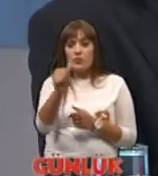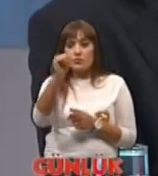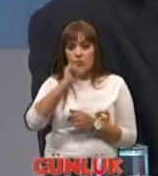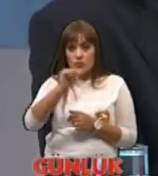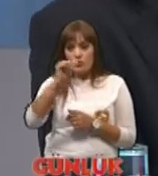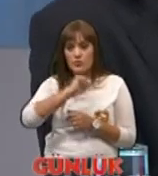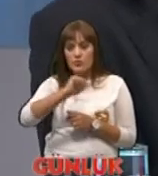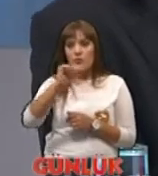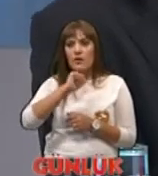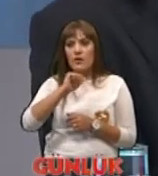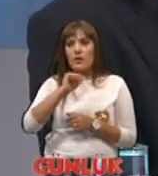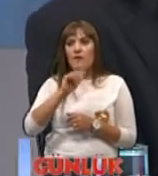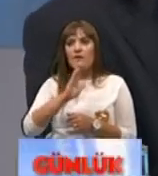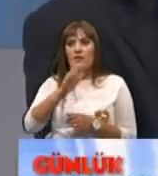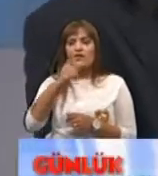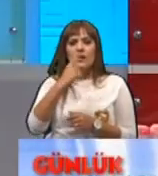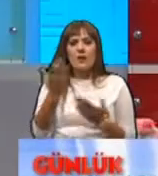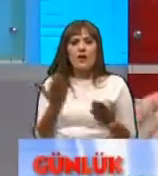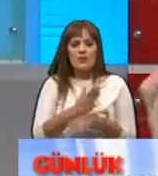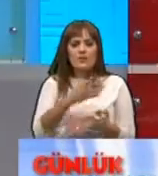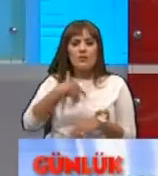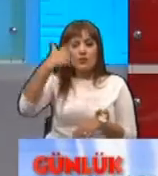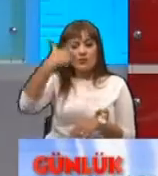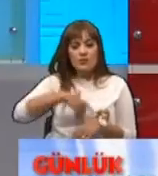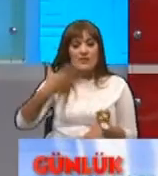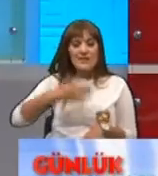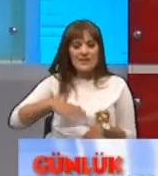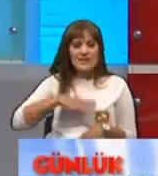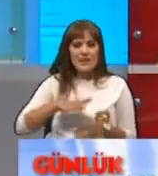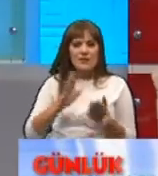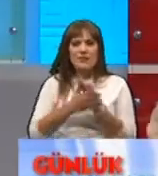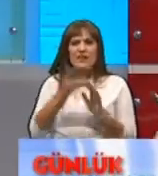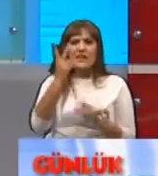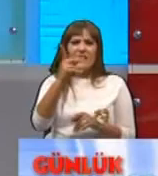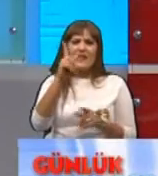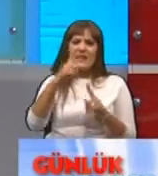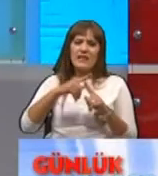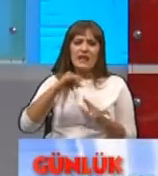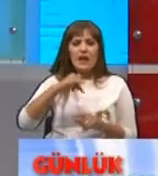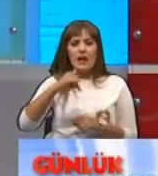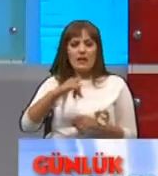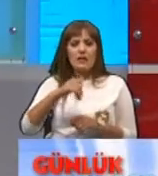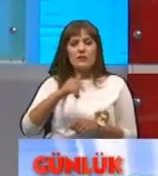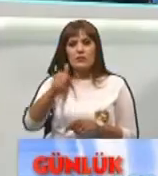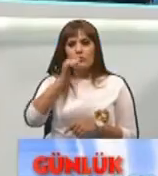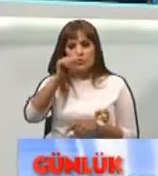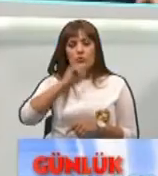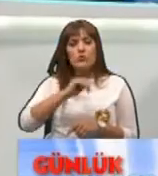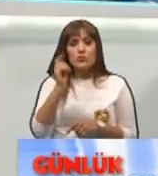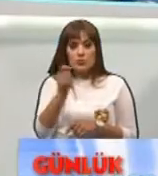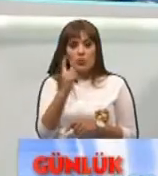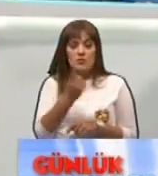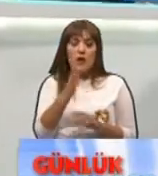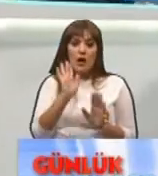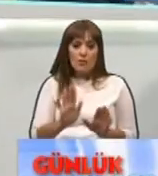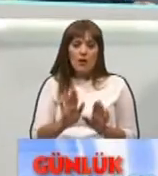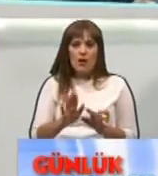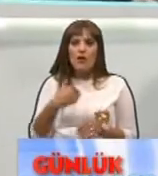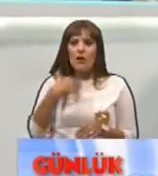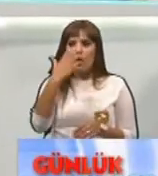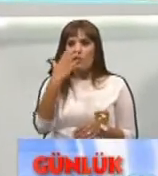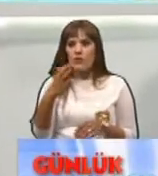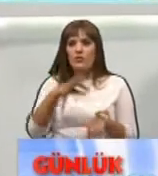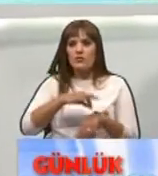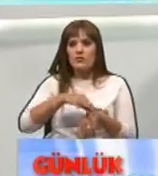içmekle onun vücudundaki fazla derken aslında vücudun evet, yani, istediği evet, miktarı mutlaka en azından, vermek değil iki mi? 2 litre su içmek zor bir şey ama